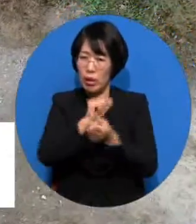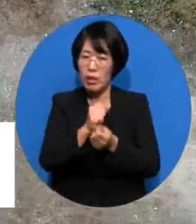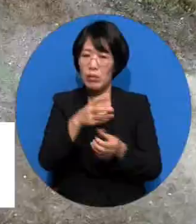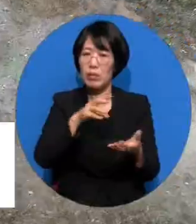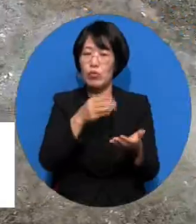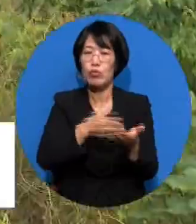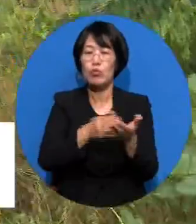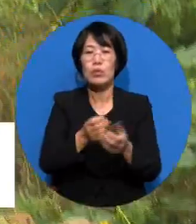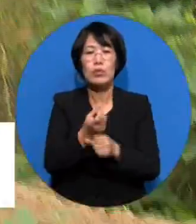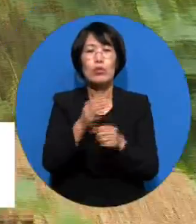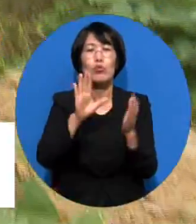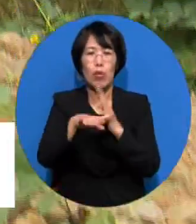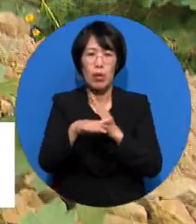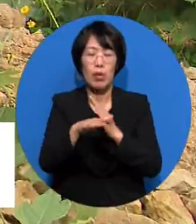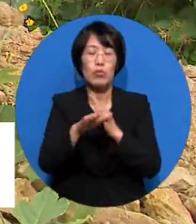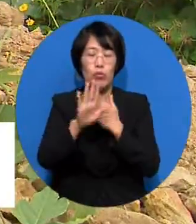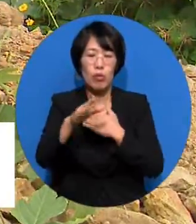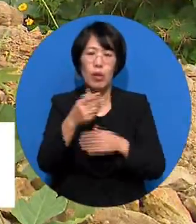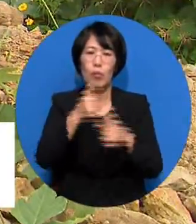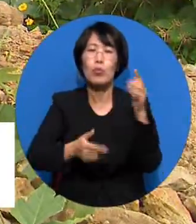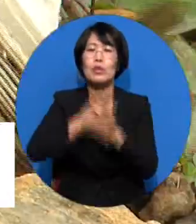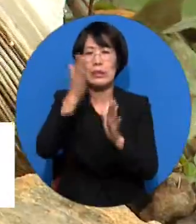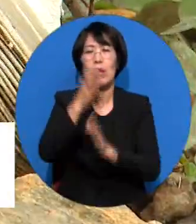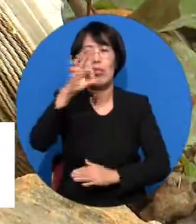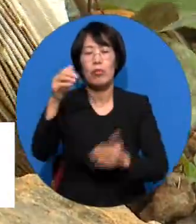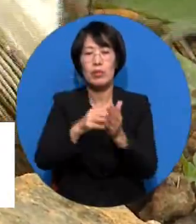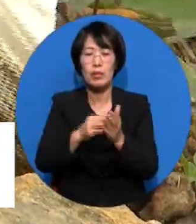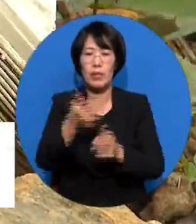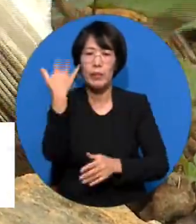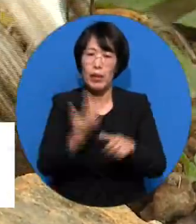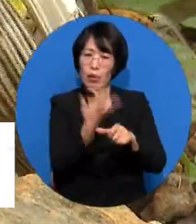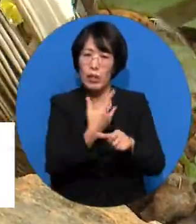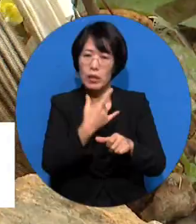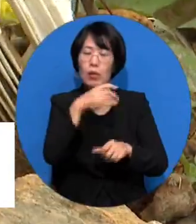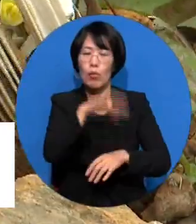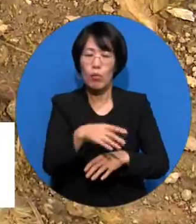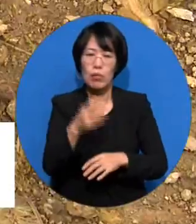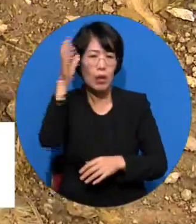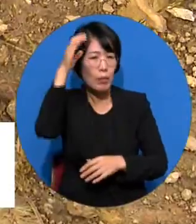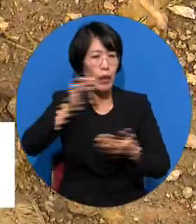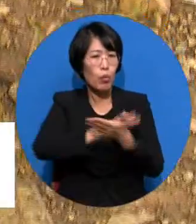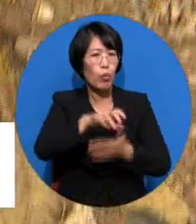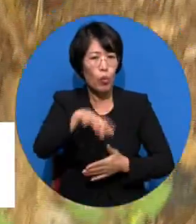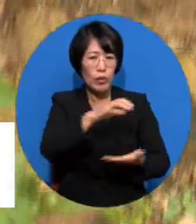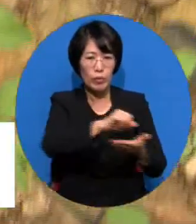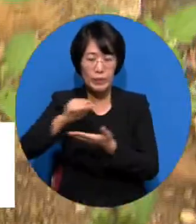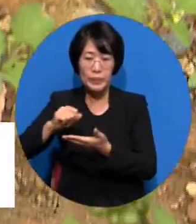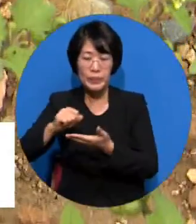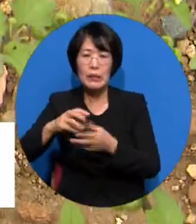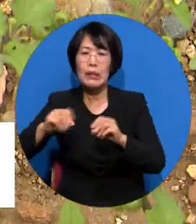폐기물이 혼합된 사실을 인정했습니다. 목포시는 옛 화장장에 반려동물 놀이터를 조성하며 반출한 토석에